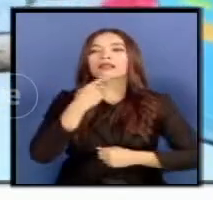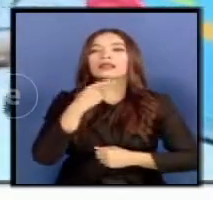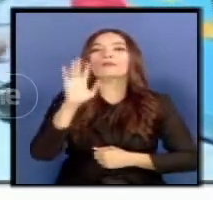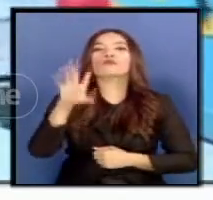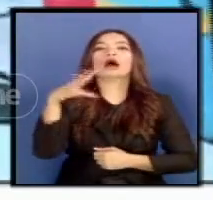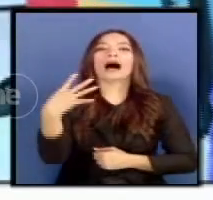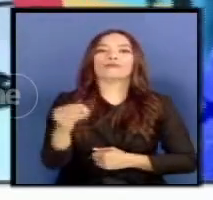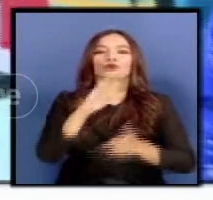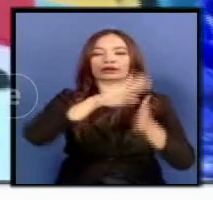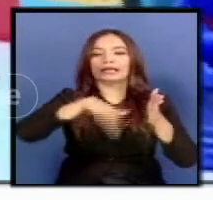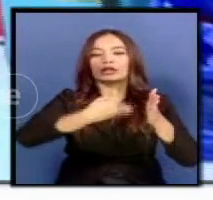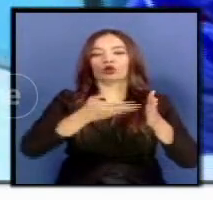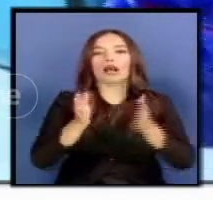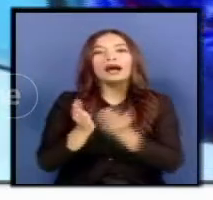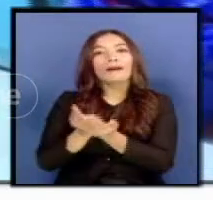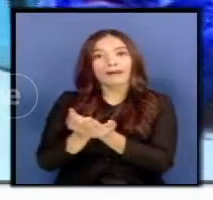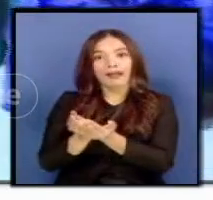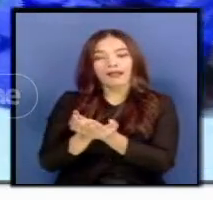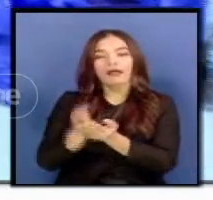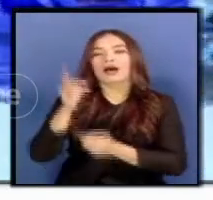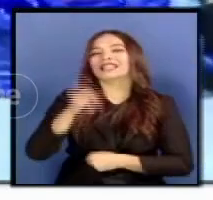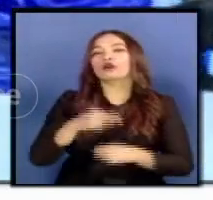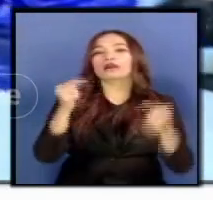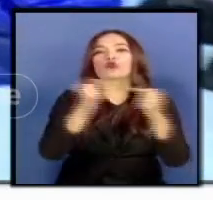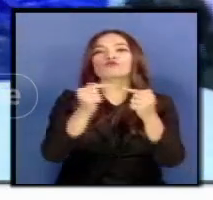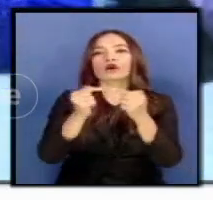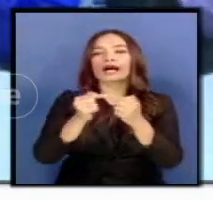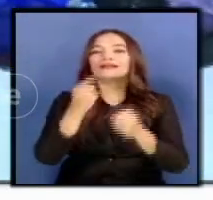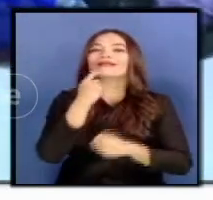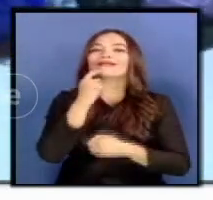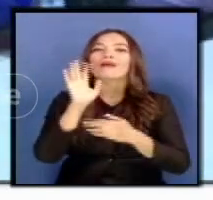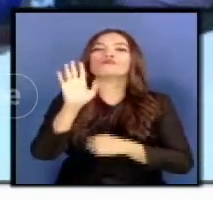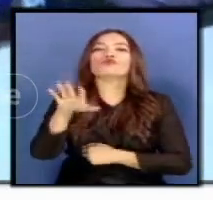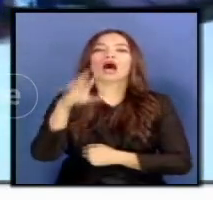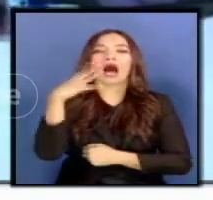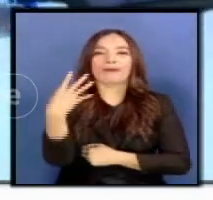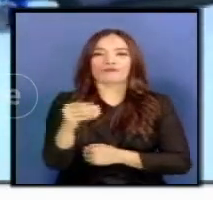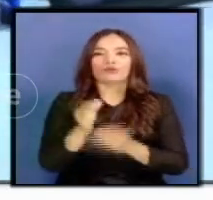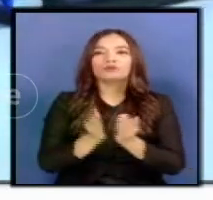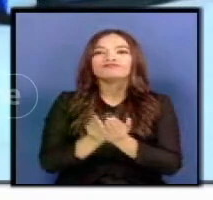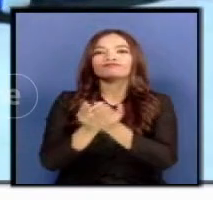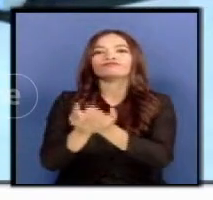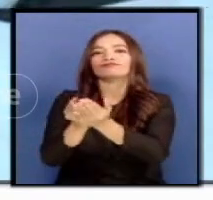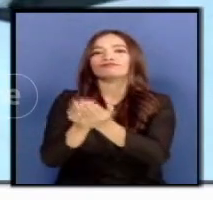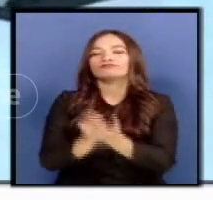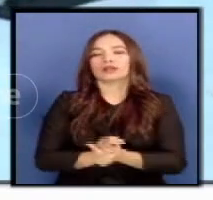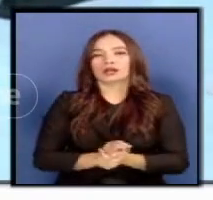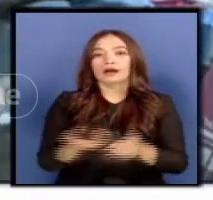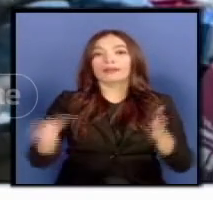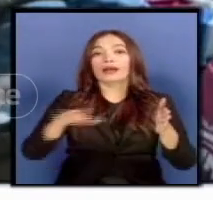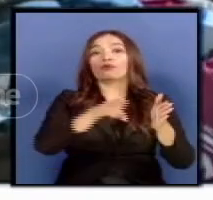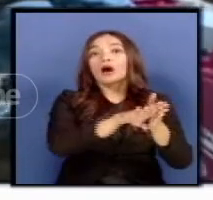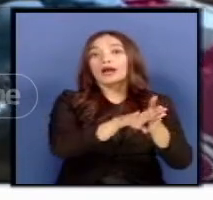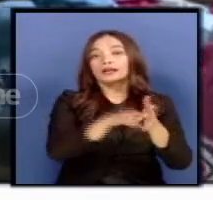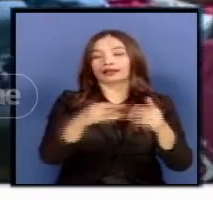mudik, baik itu jadwal kapal maupun hal-hal yang berkaitan dengan moda transportasi laut melalui pelabuhan-pelabuhan yang ada di